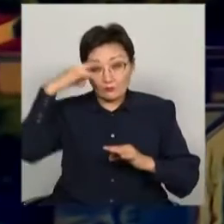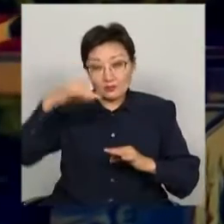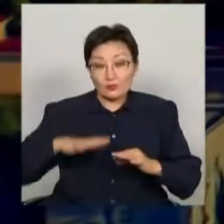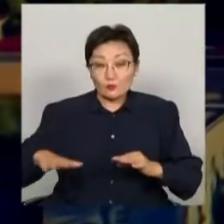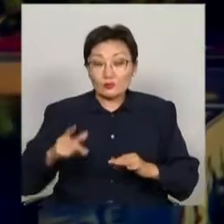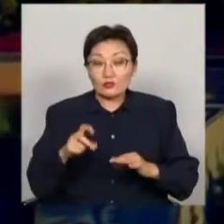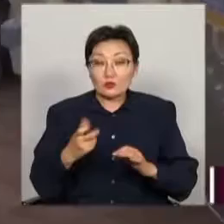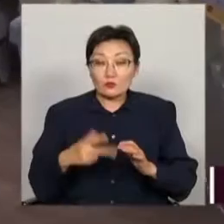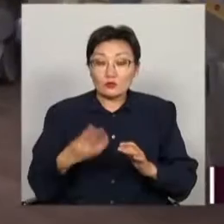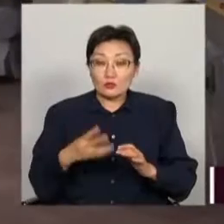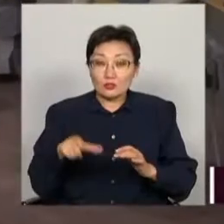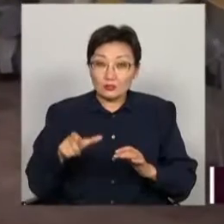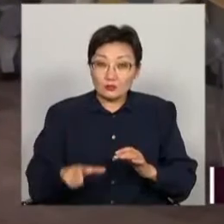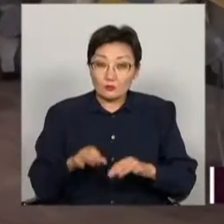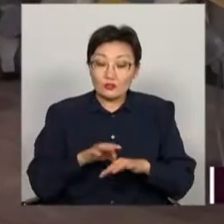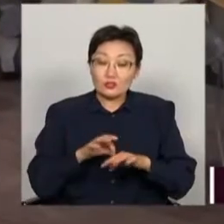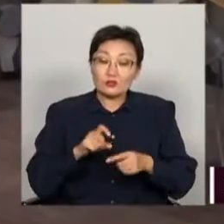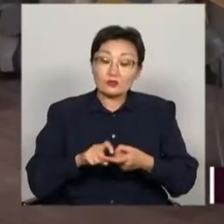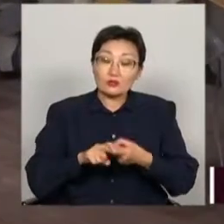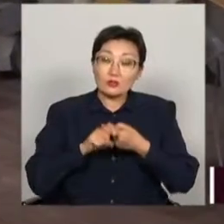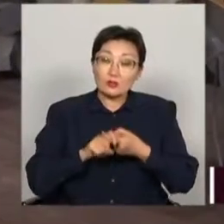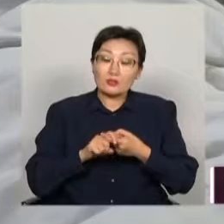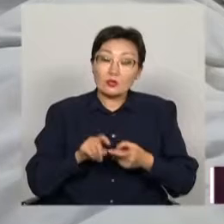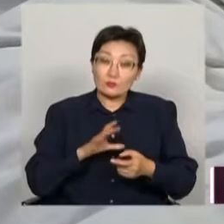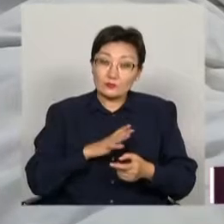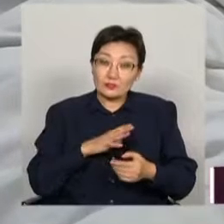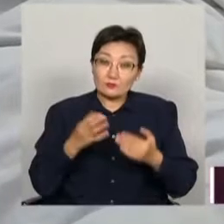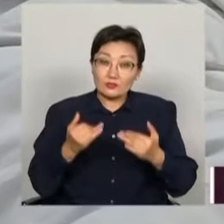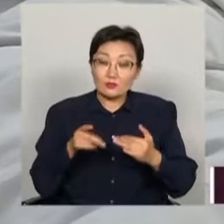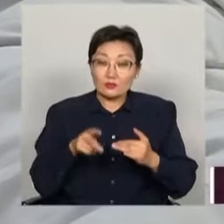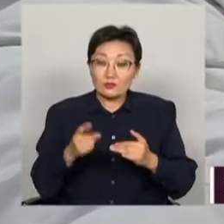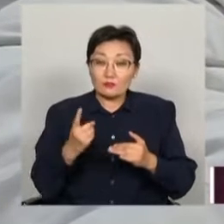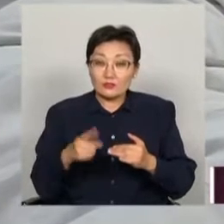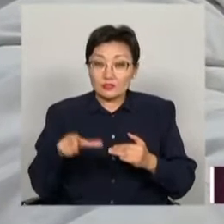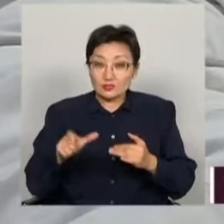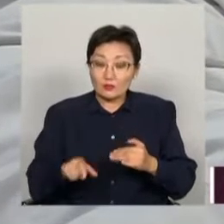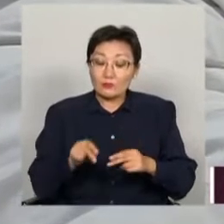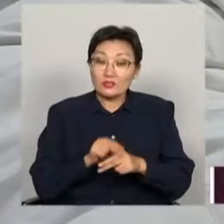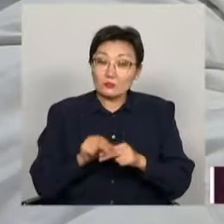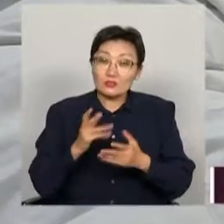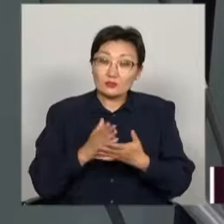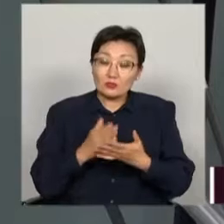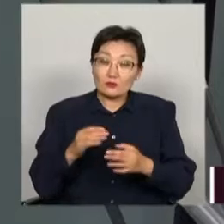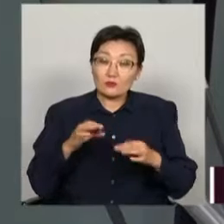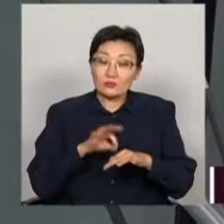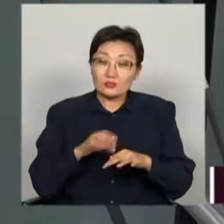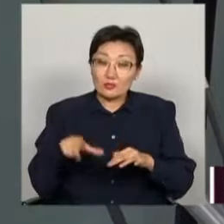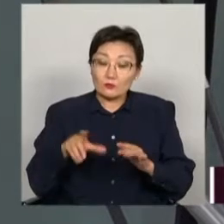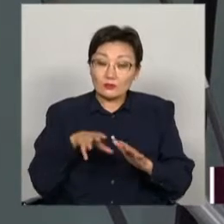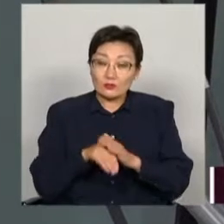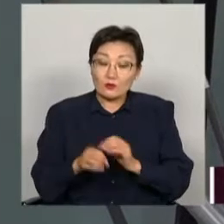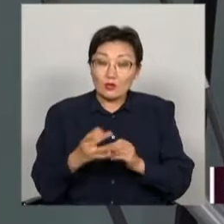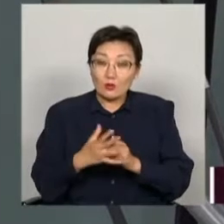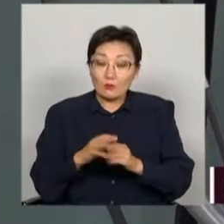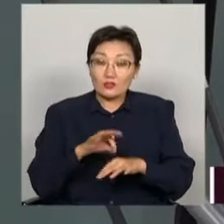тағы 334 адам COVID-19 вирусын жұқтырды. Қазір 2001 науқас ем қабылдап жатыр. Сырқаттанғандар арасында